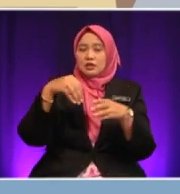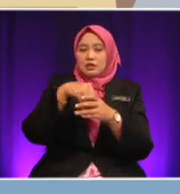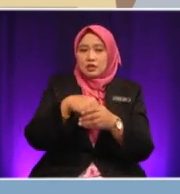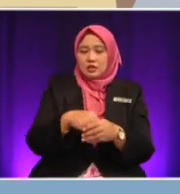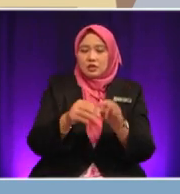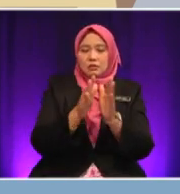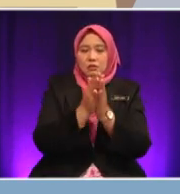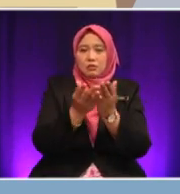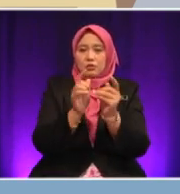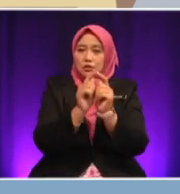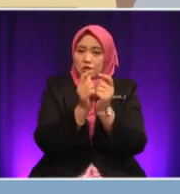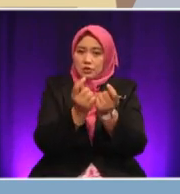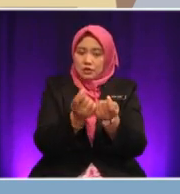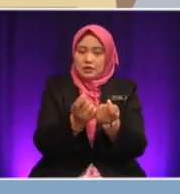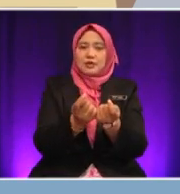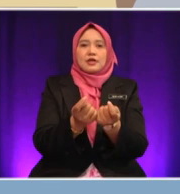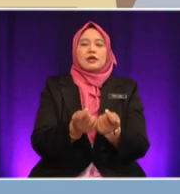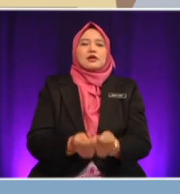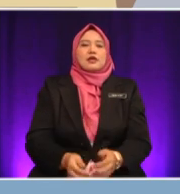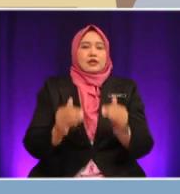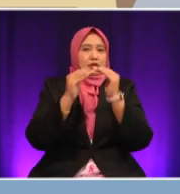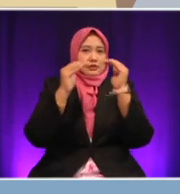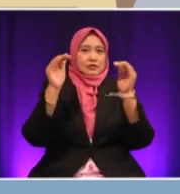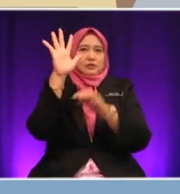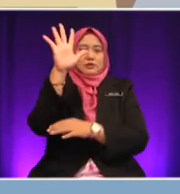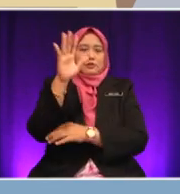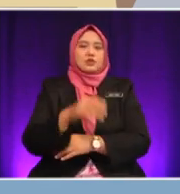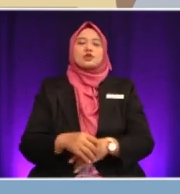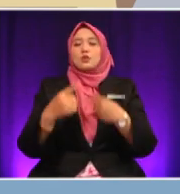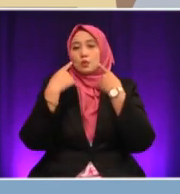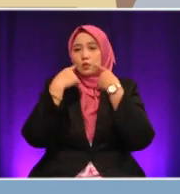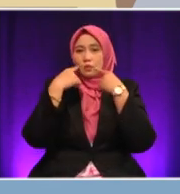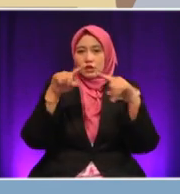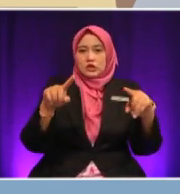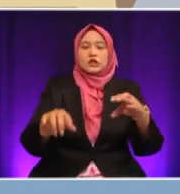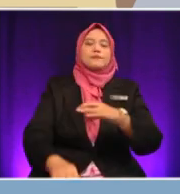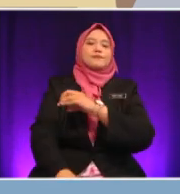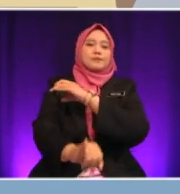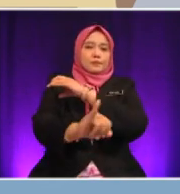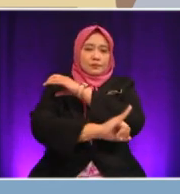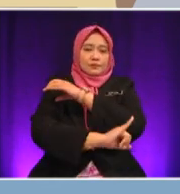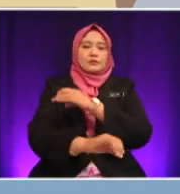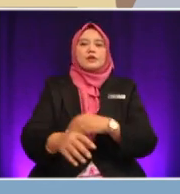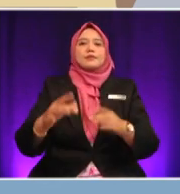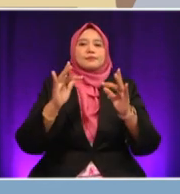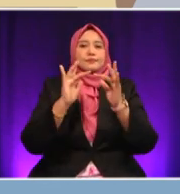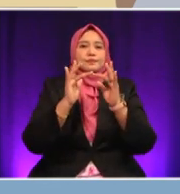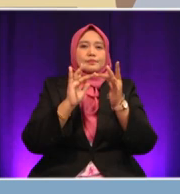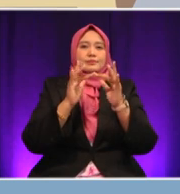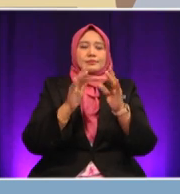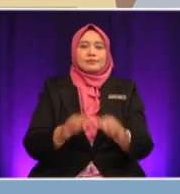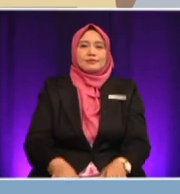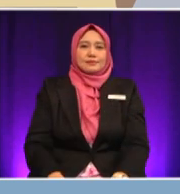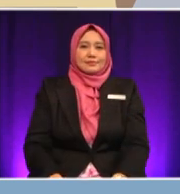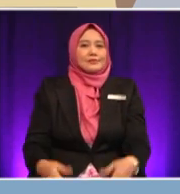memang ini menjurus kepada jawaban jenayah cyber ada yang mungkin ada yang mungkin nah yang mungkin menjawab